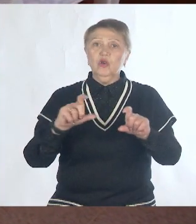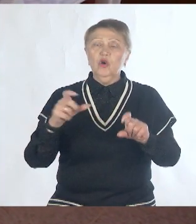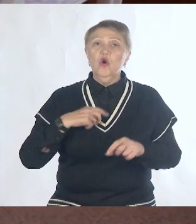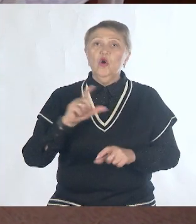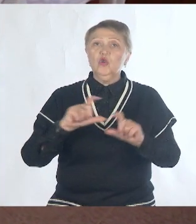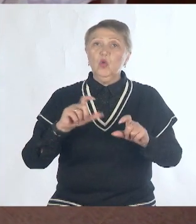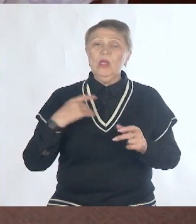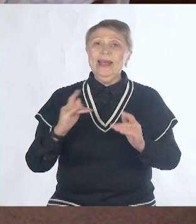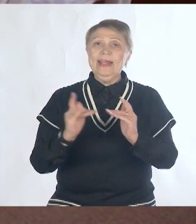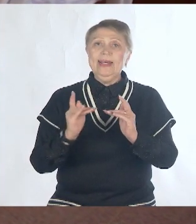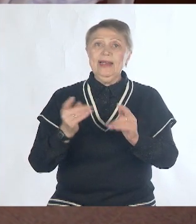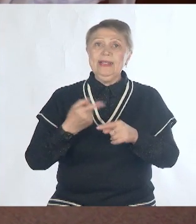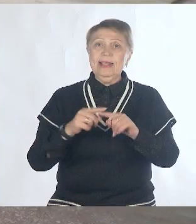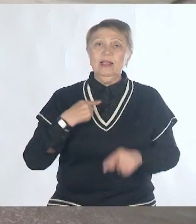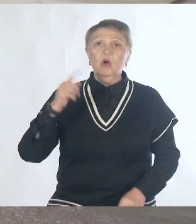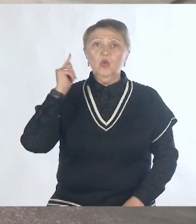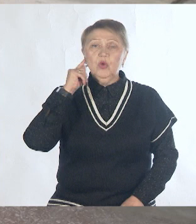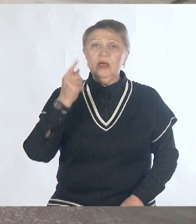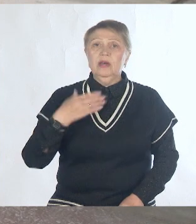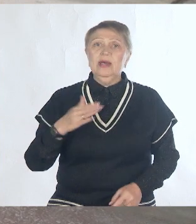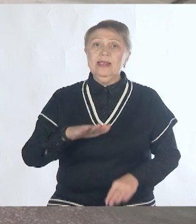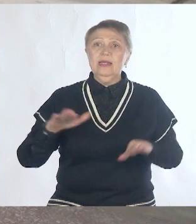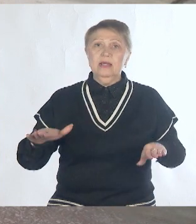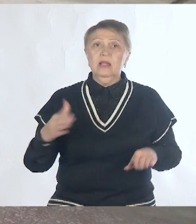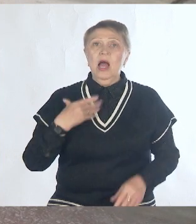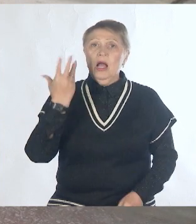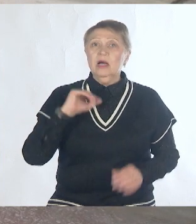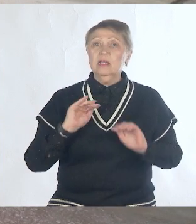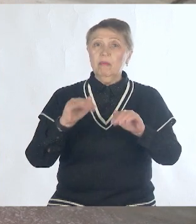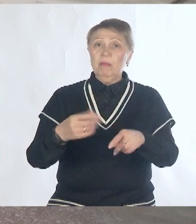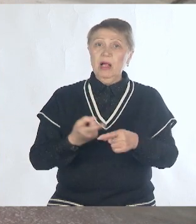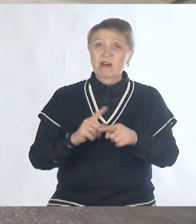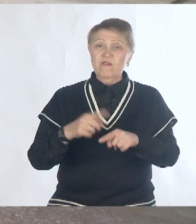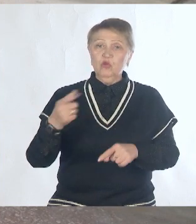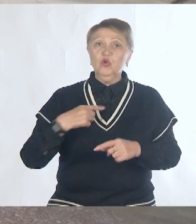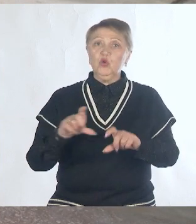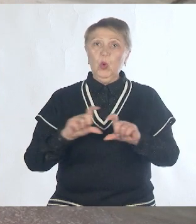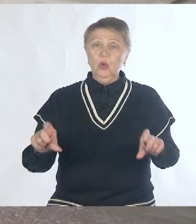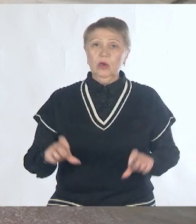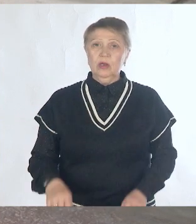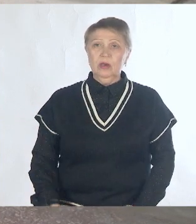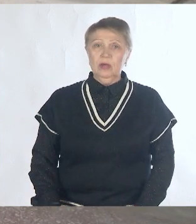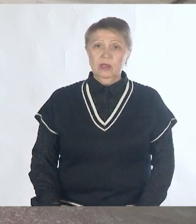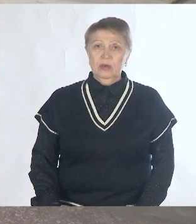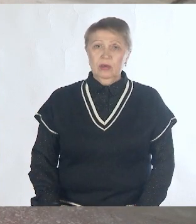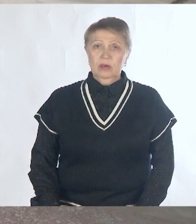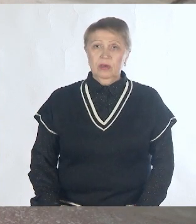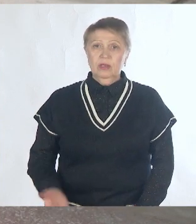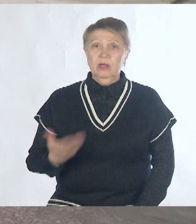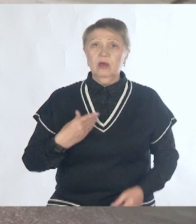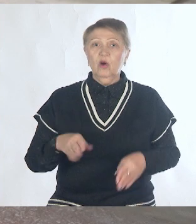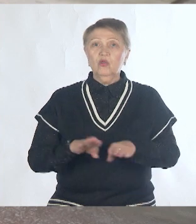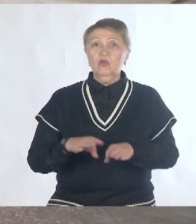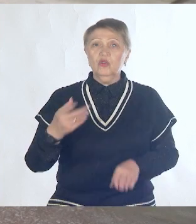для глухих детей как это попал в школу и как и не тоже вначале не